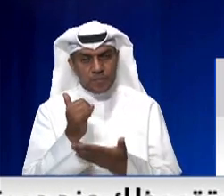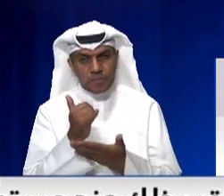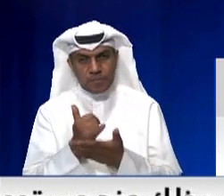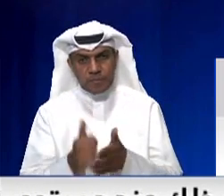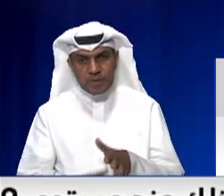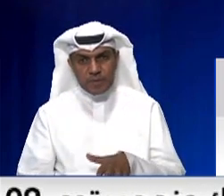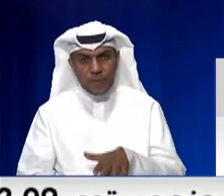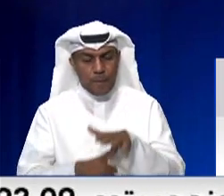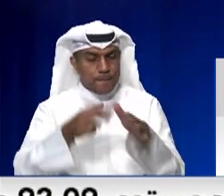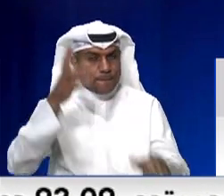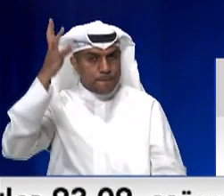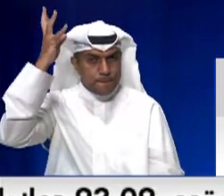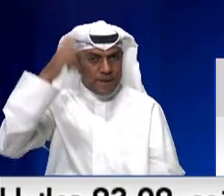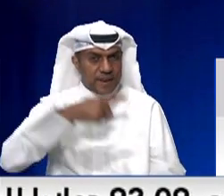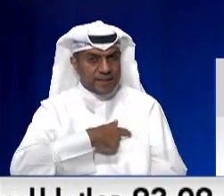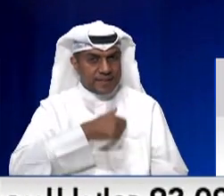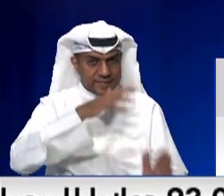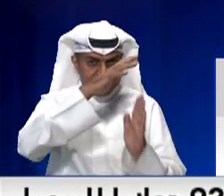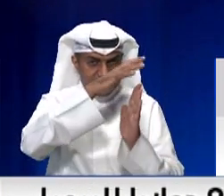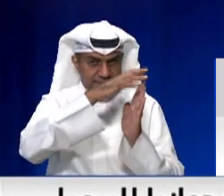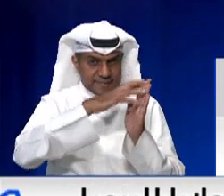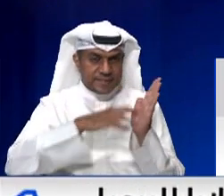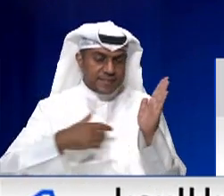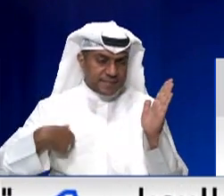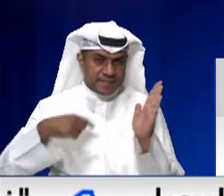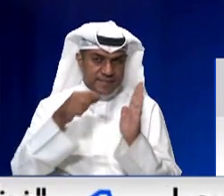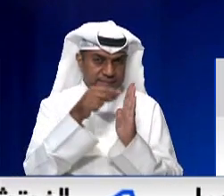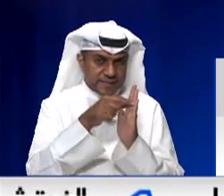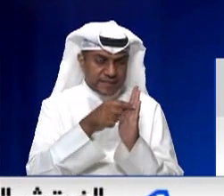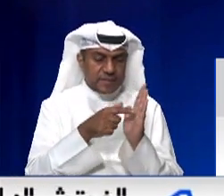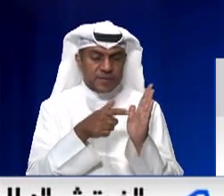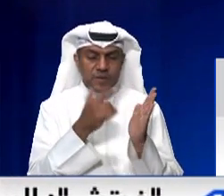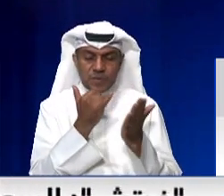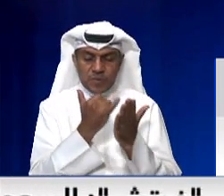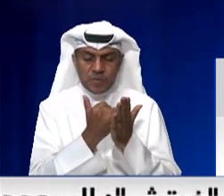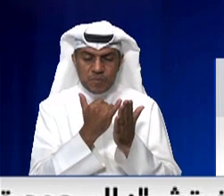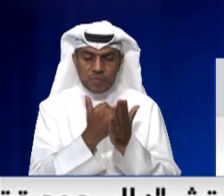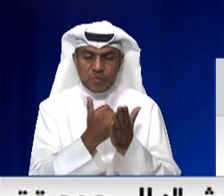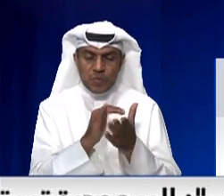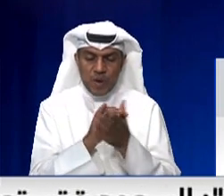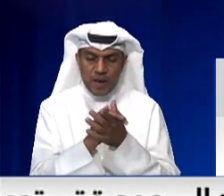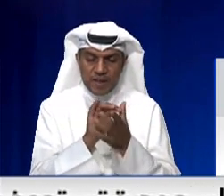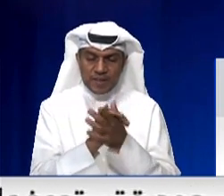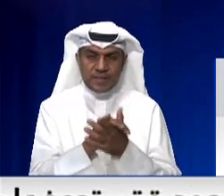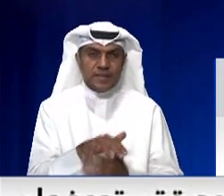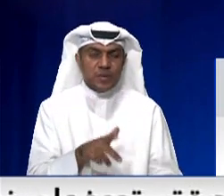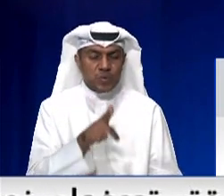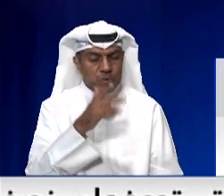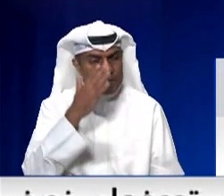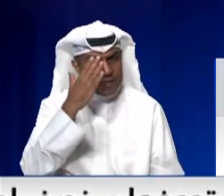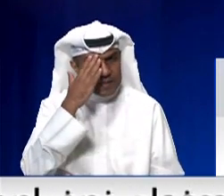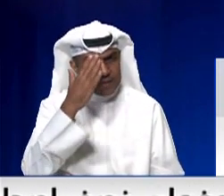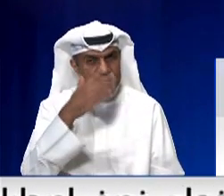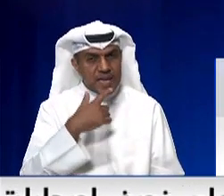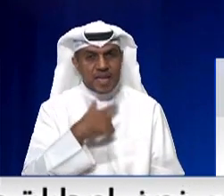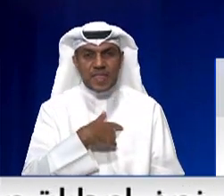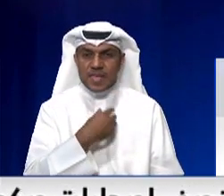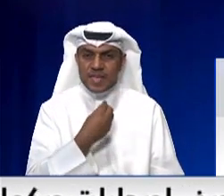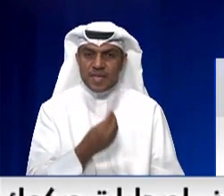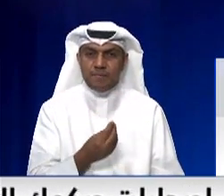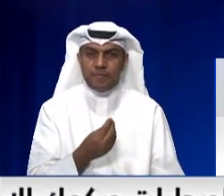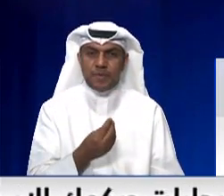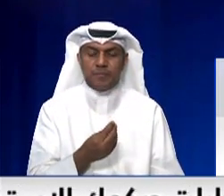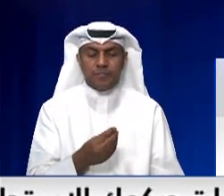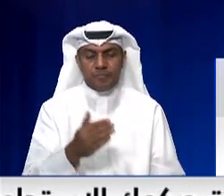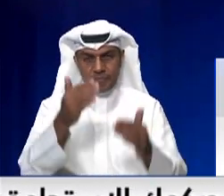تشارلز الثالث ملك المملكة المتحدة لبريطانيا العظمى وإيرلندا الشمالية صديقة، تحية طيبة وبعد، أود